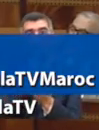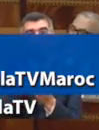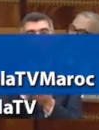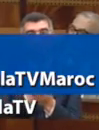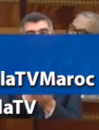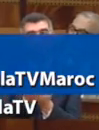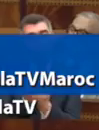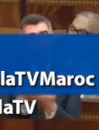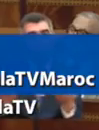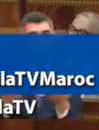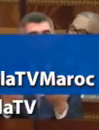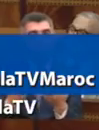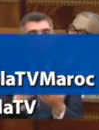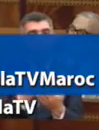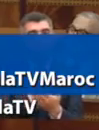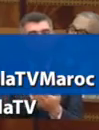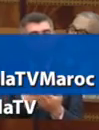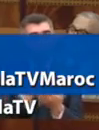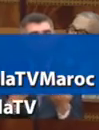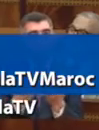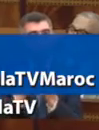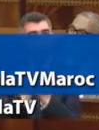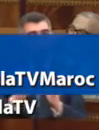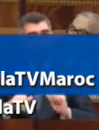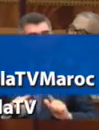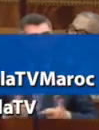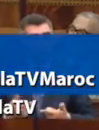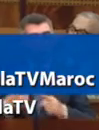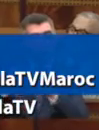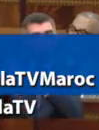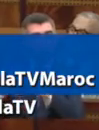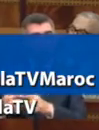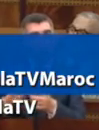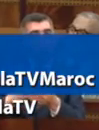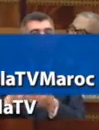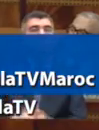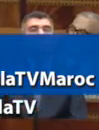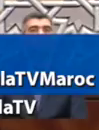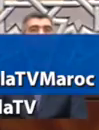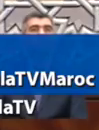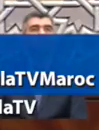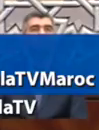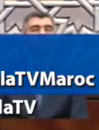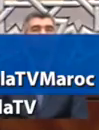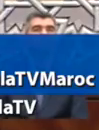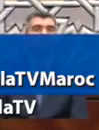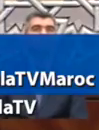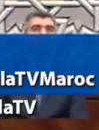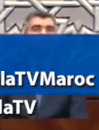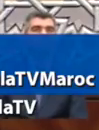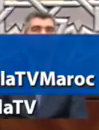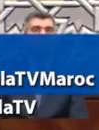المتدخلة، سواء القطاع ديال التعليم او القطاع ديال المالية. انتهى الوقت سيدة النائبة. هل هناك